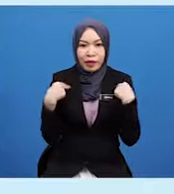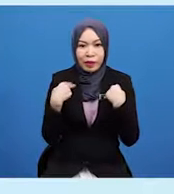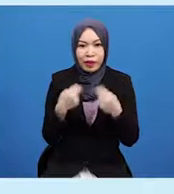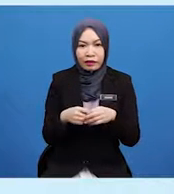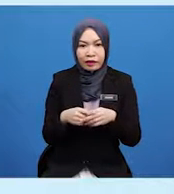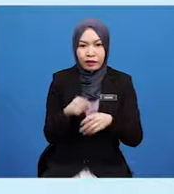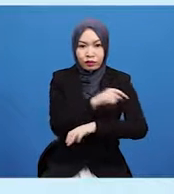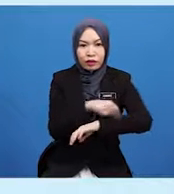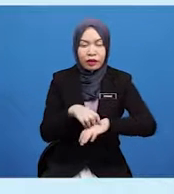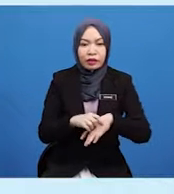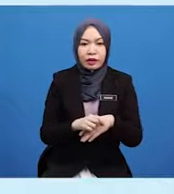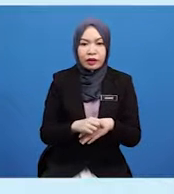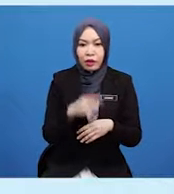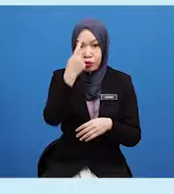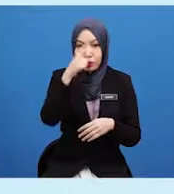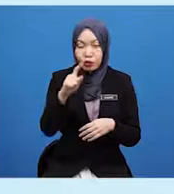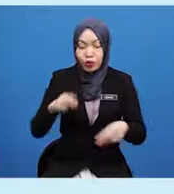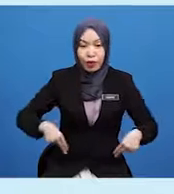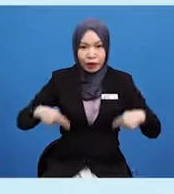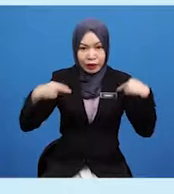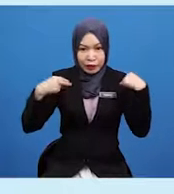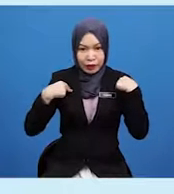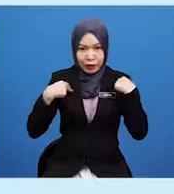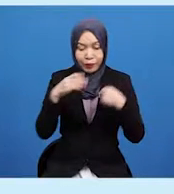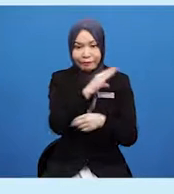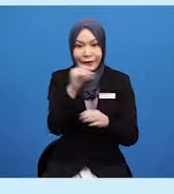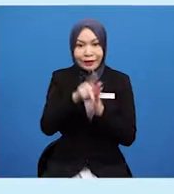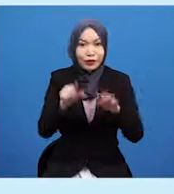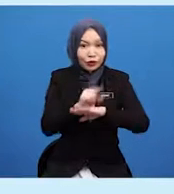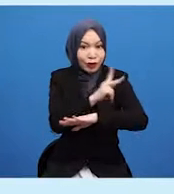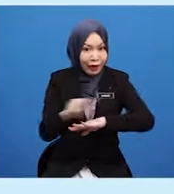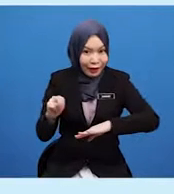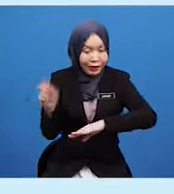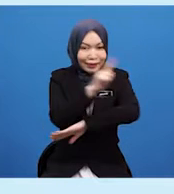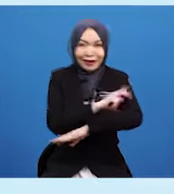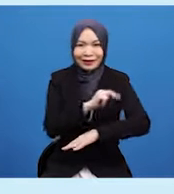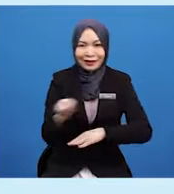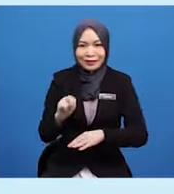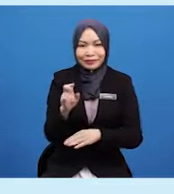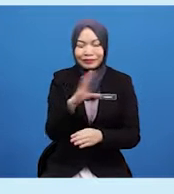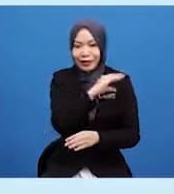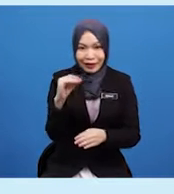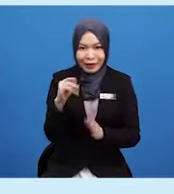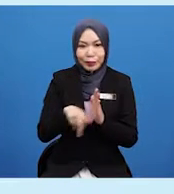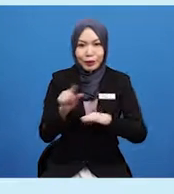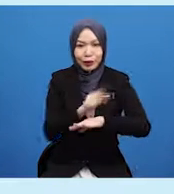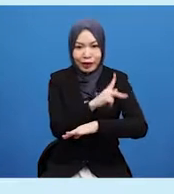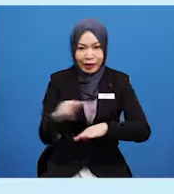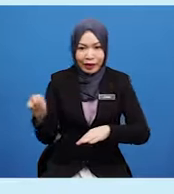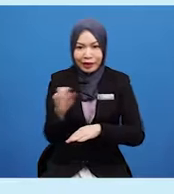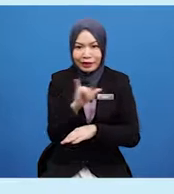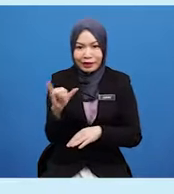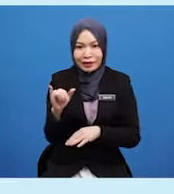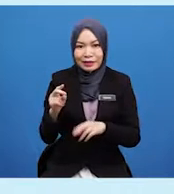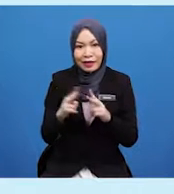dalam kehidupan sehari-hari peralatan yang digunakan sangat ringkas dan kasap pada zaman